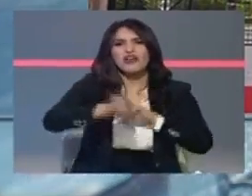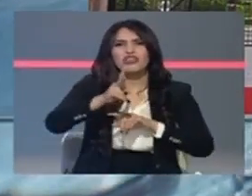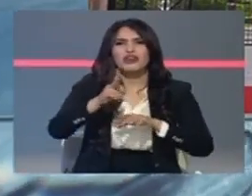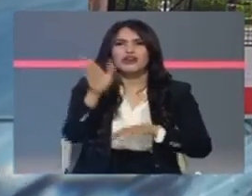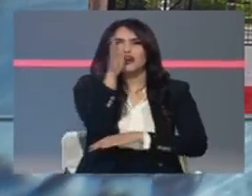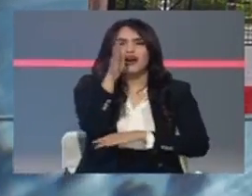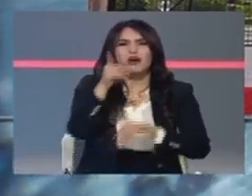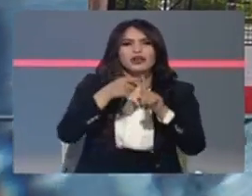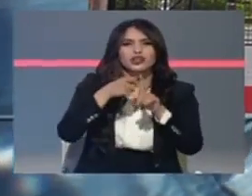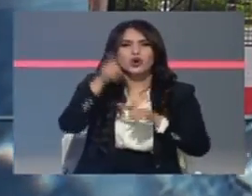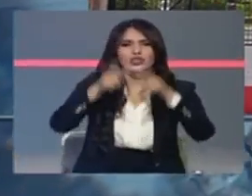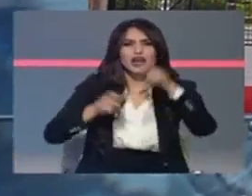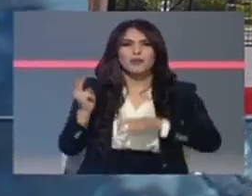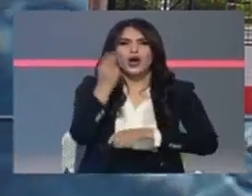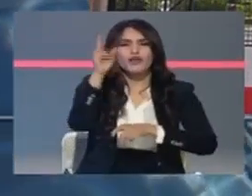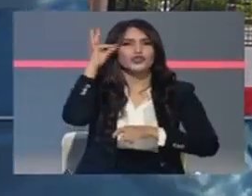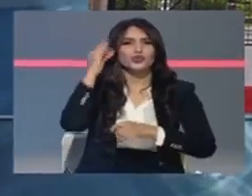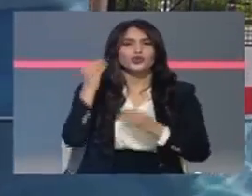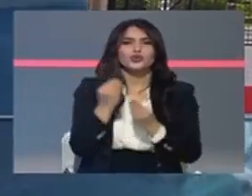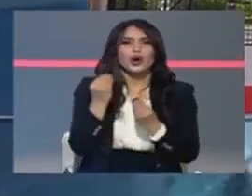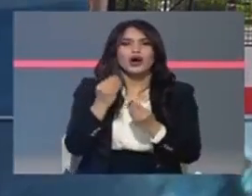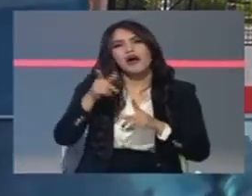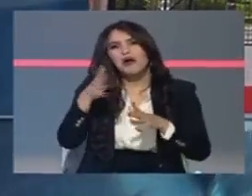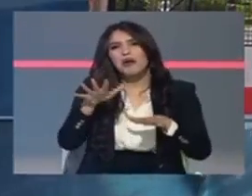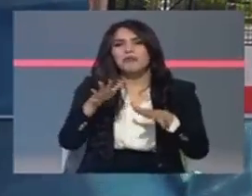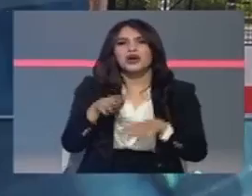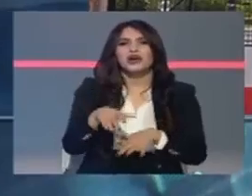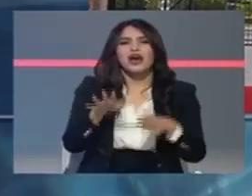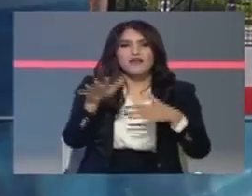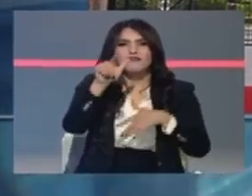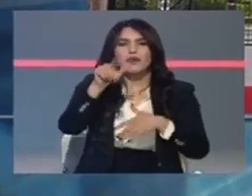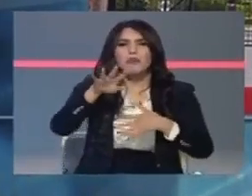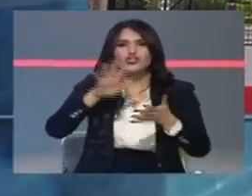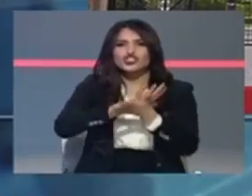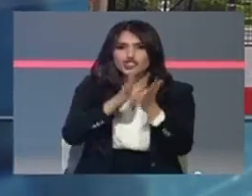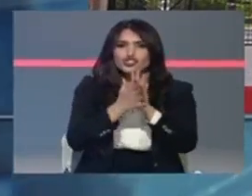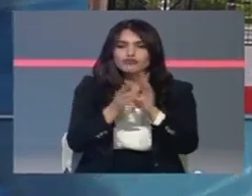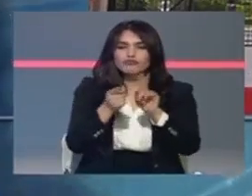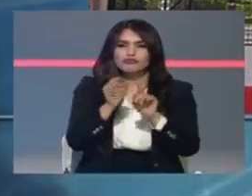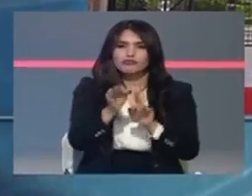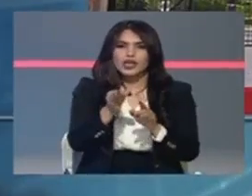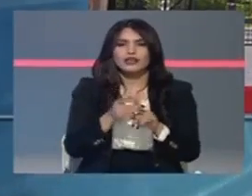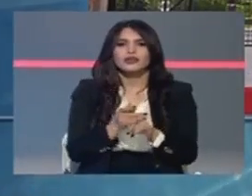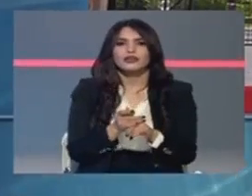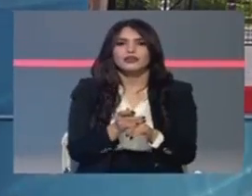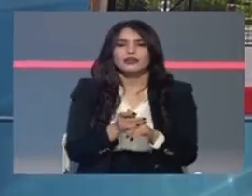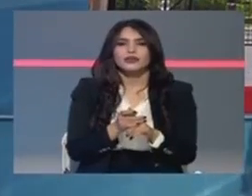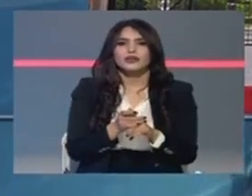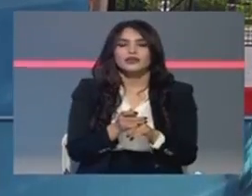معنا تركيز كبير من عدد الطلبة في أوروبا، اليوم تقريبا شبكة من الجمعيات وأفراد